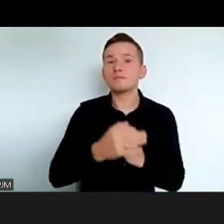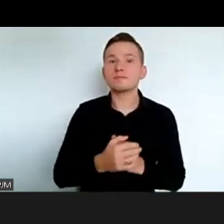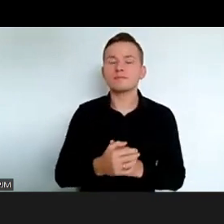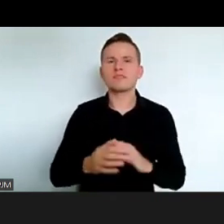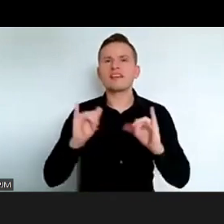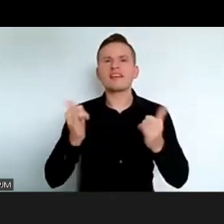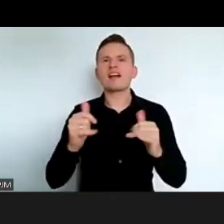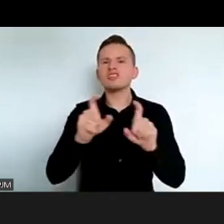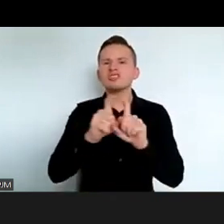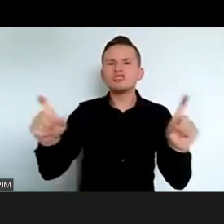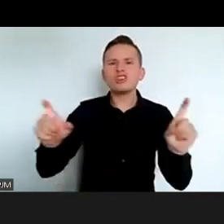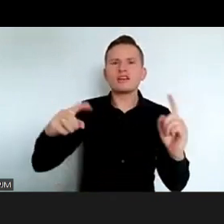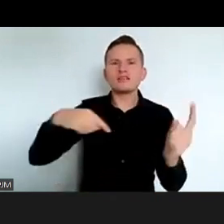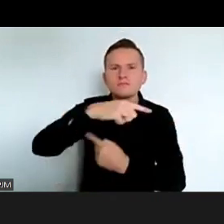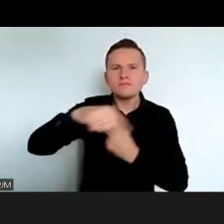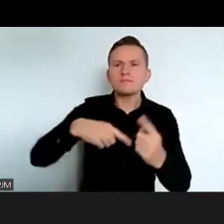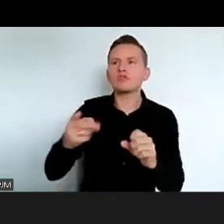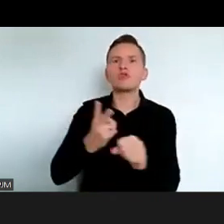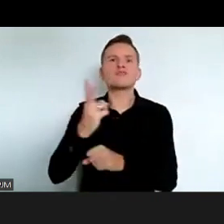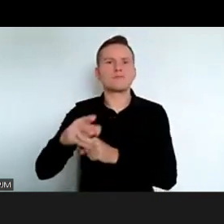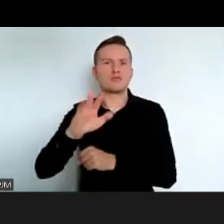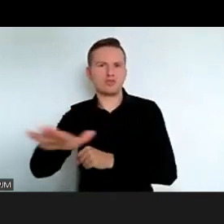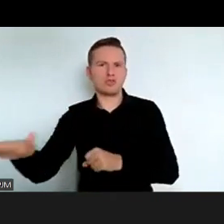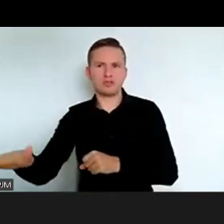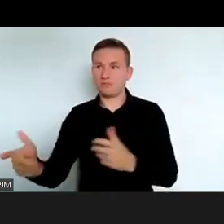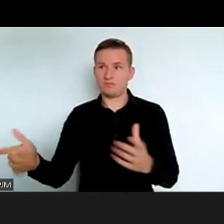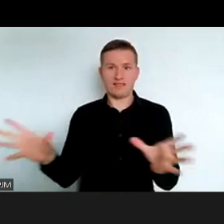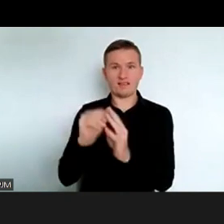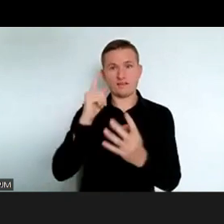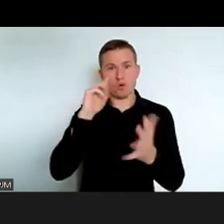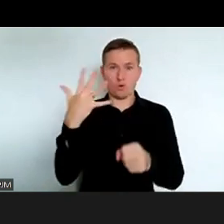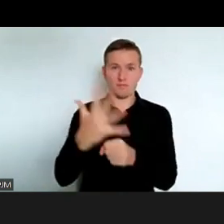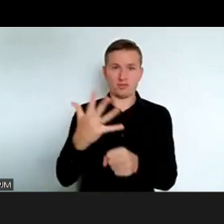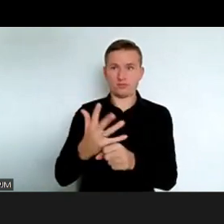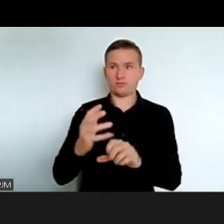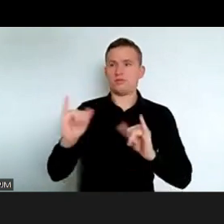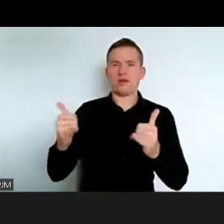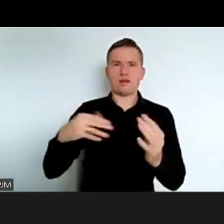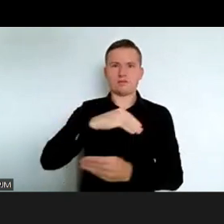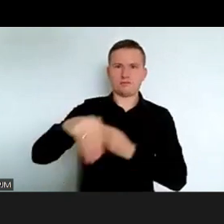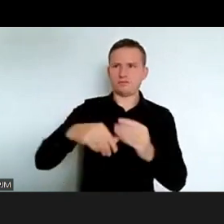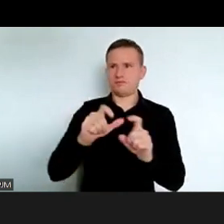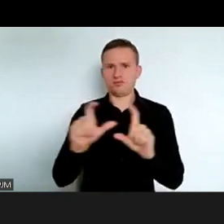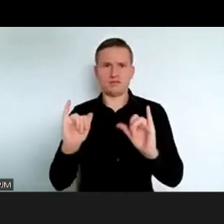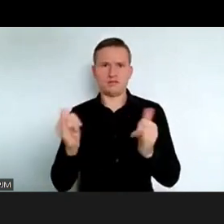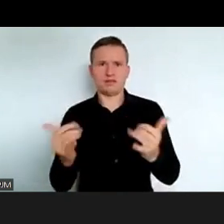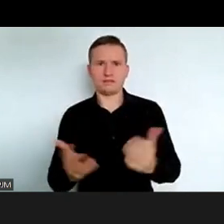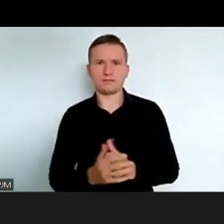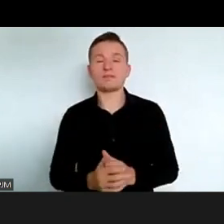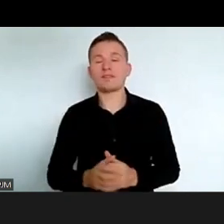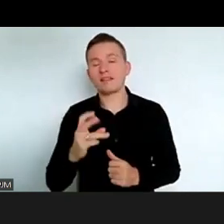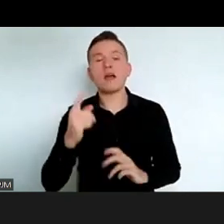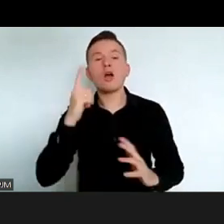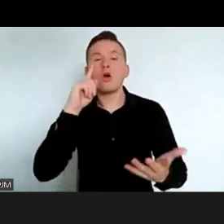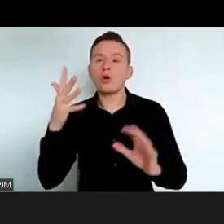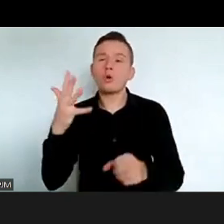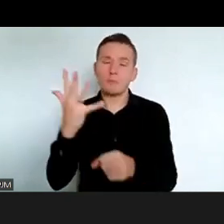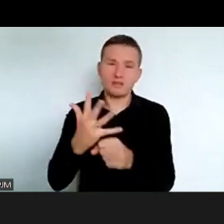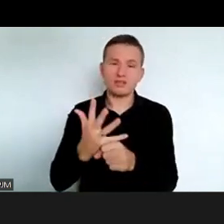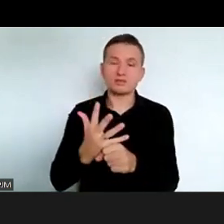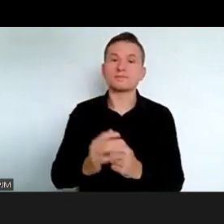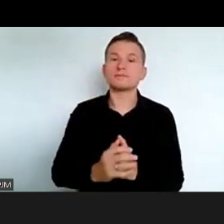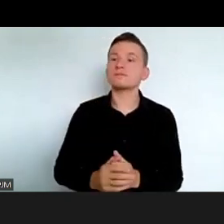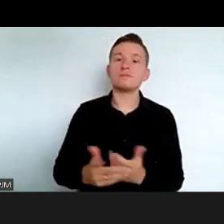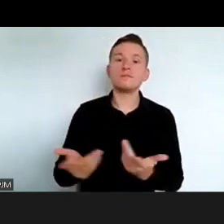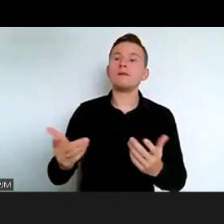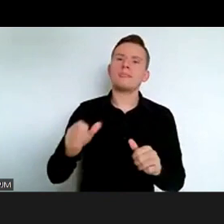czasowa i dostępność dla tych dzieci, skoro jest ich około 50? Tak, jest ich około 50. Nie wszyscy wymagają, bo są